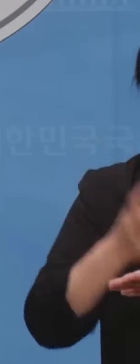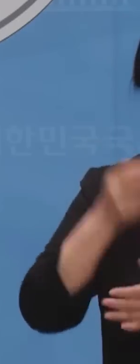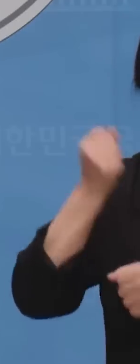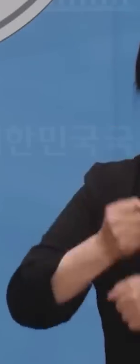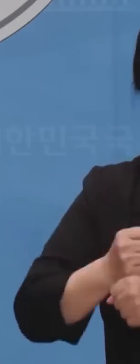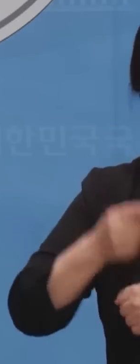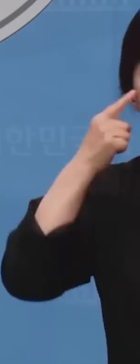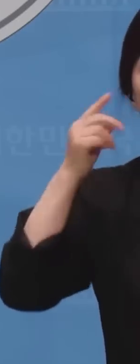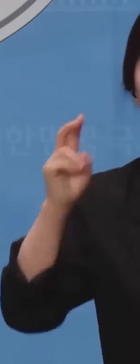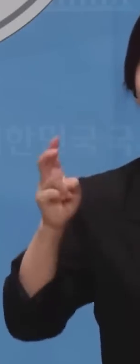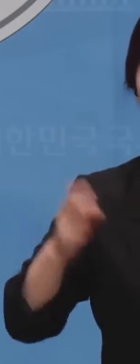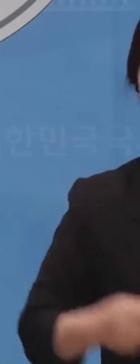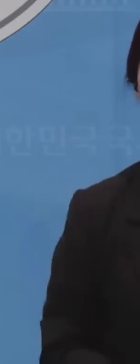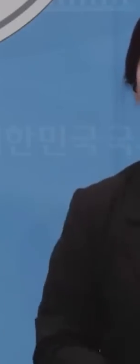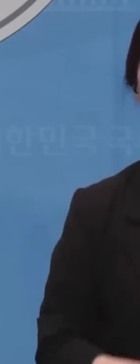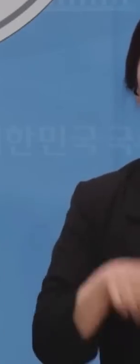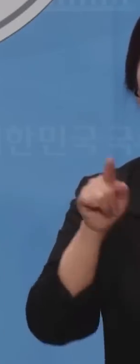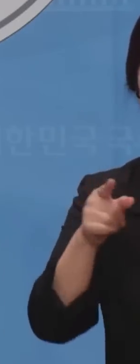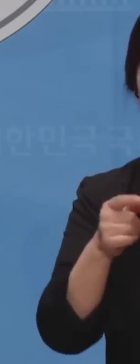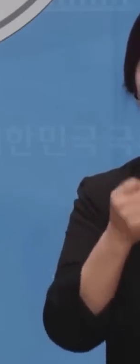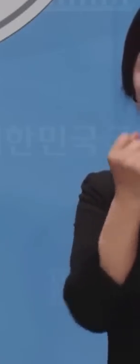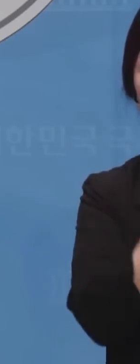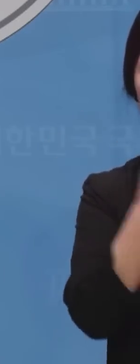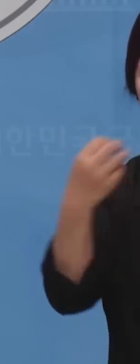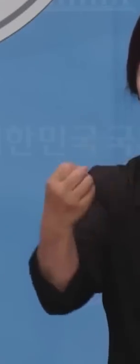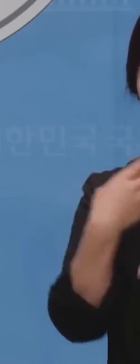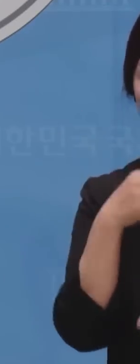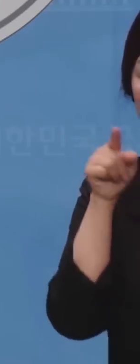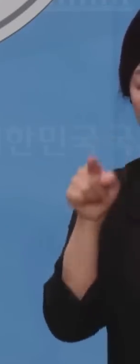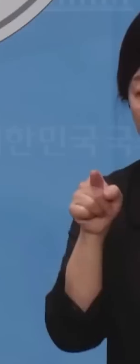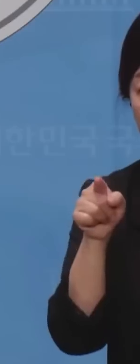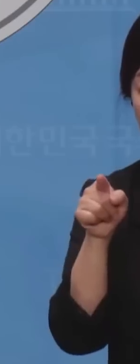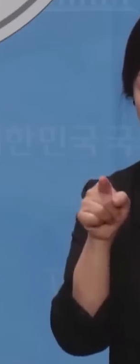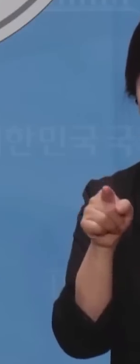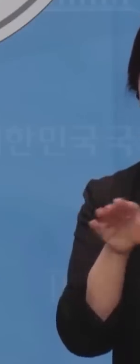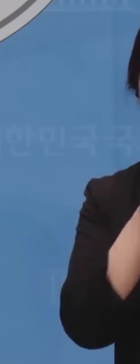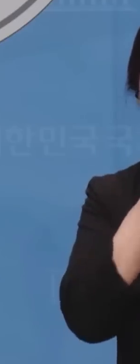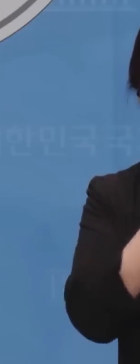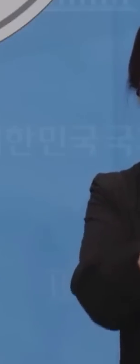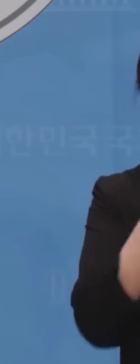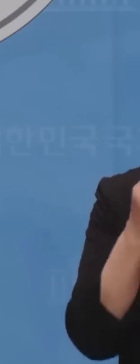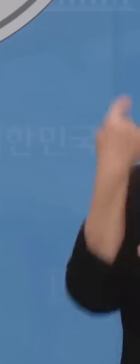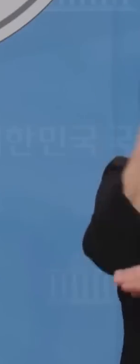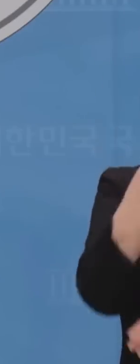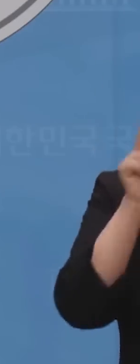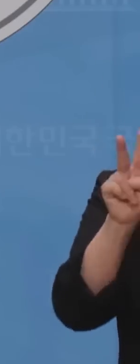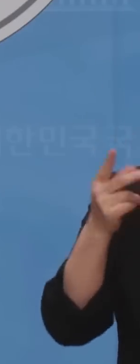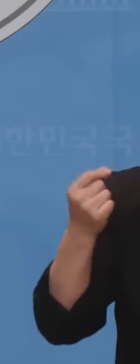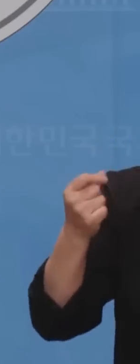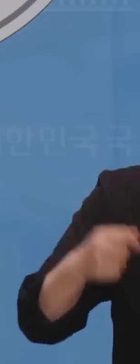설득력 있는 해명 없이는 기득권의 위선으로 보일 따름입니다.